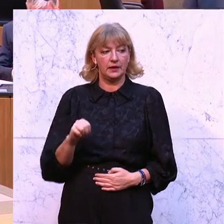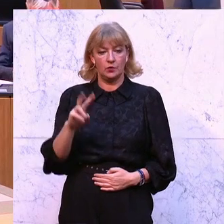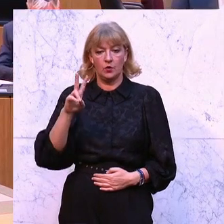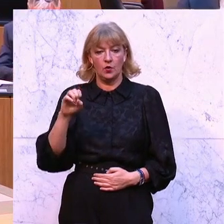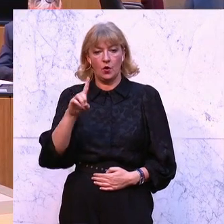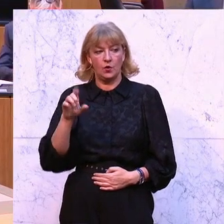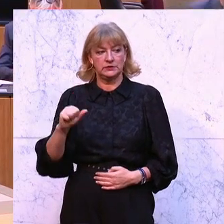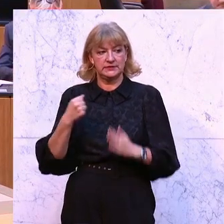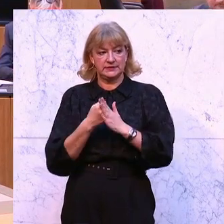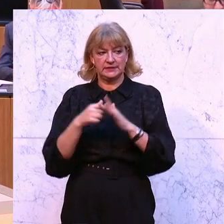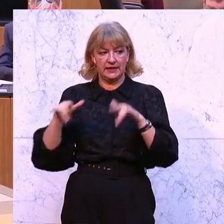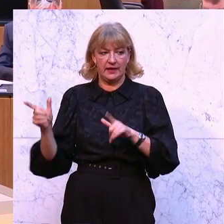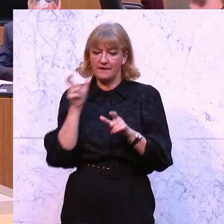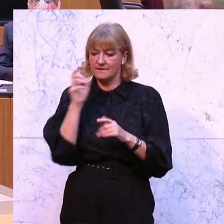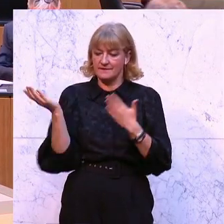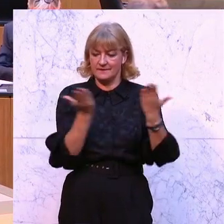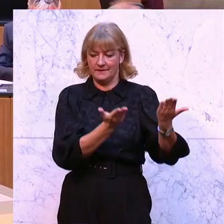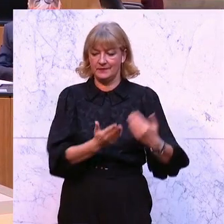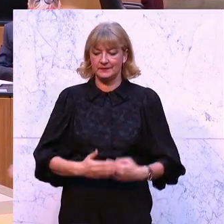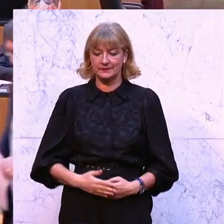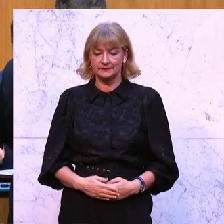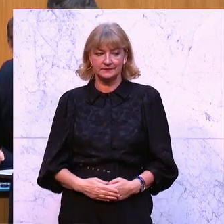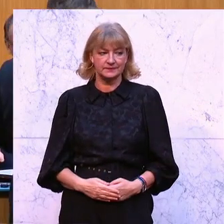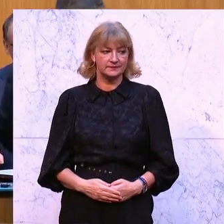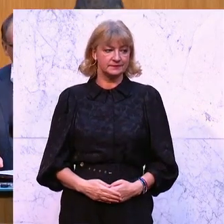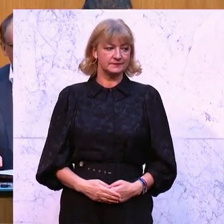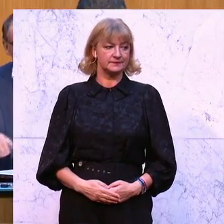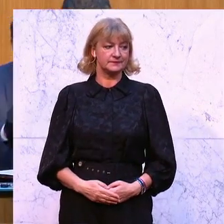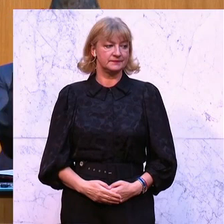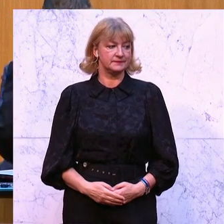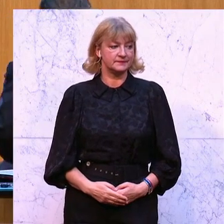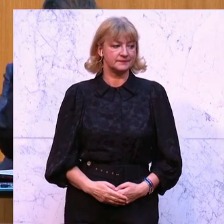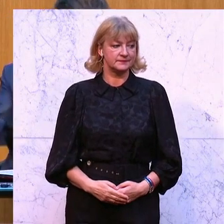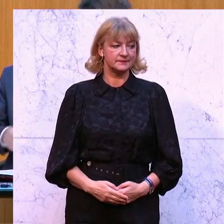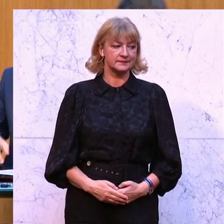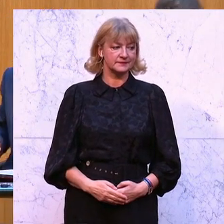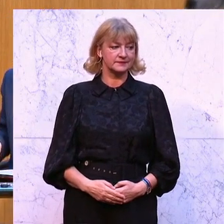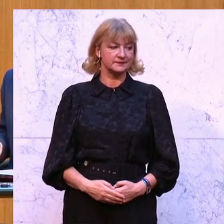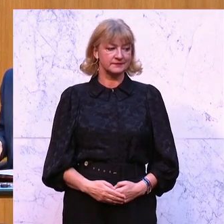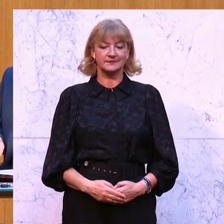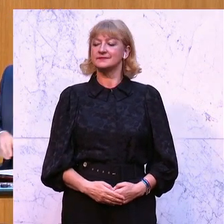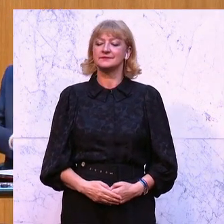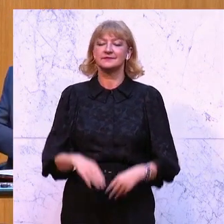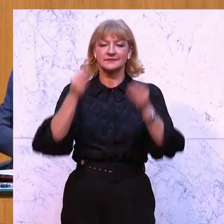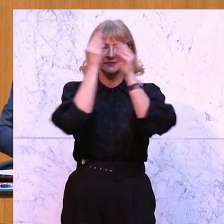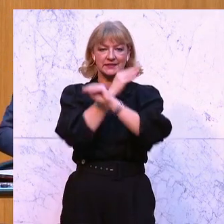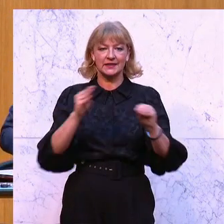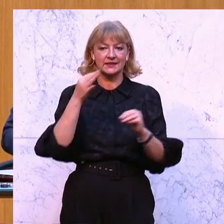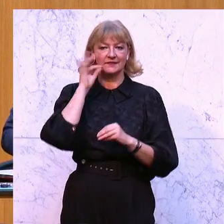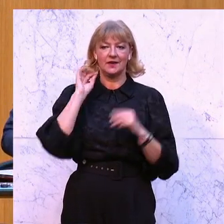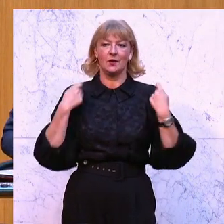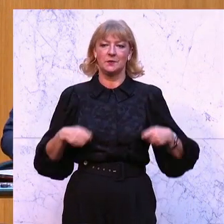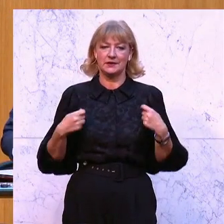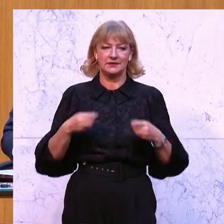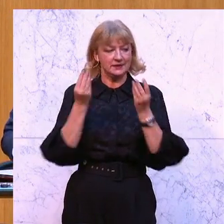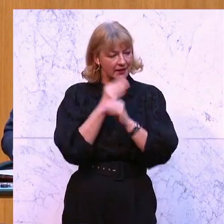Markus Kotzer, Sozialsprecher der Grünen, ist nun am Wort. Sehr geehrte Frau Präsidentin, sehr